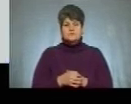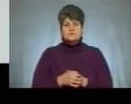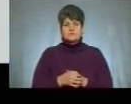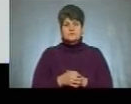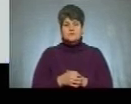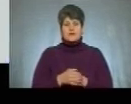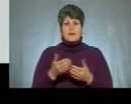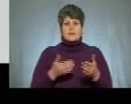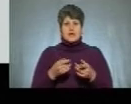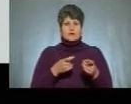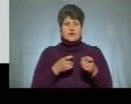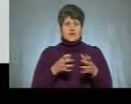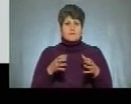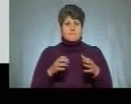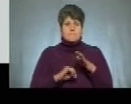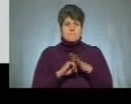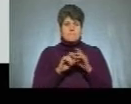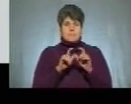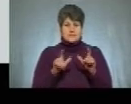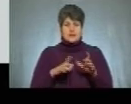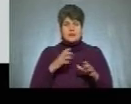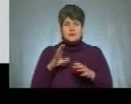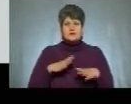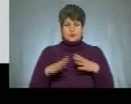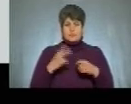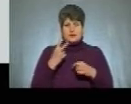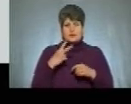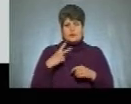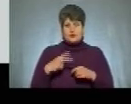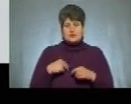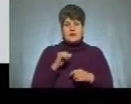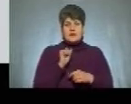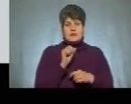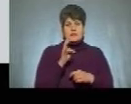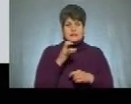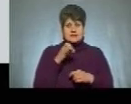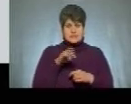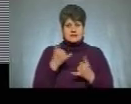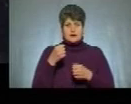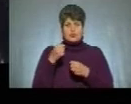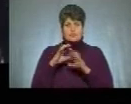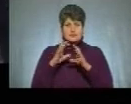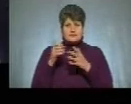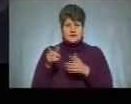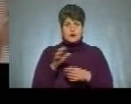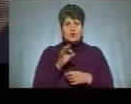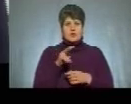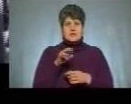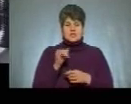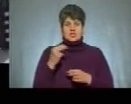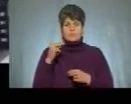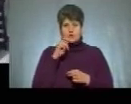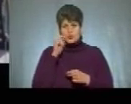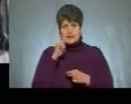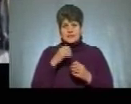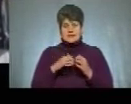На біатлонній базі у Підгородньому тренуються обидві дочки Ірини Меркушиної, Анастасія, яка зараз на Кубку світу, і Олександра, чемпіонка України